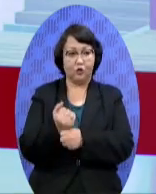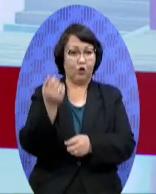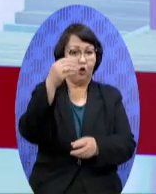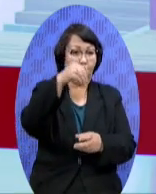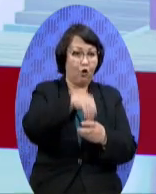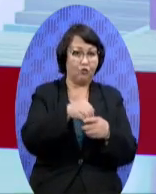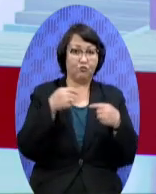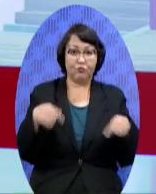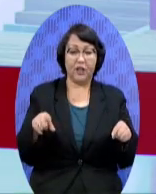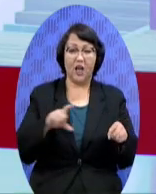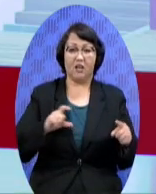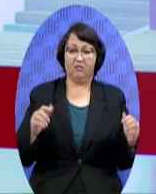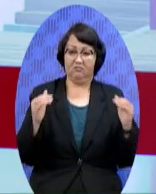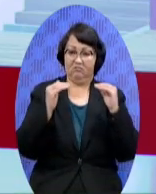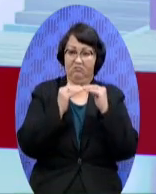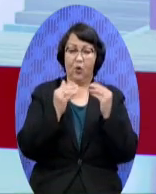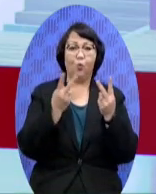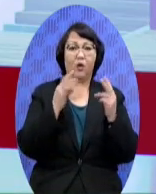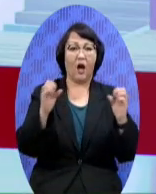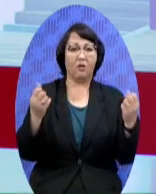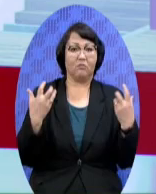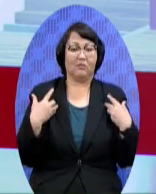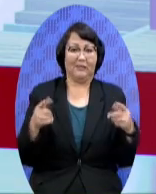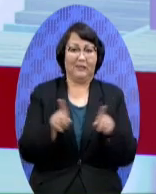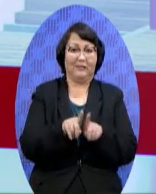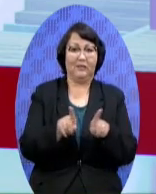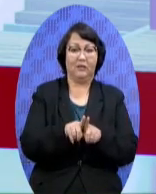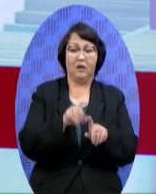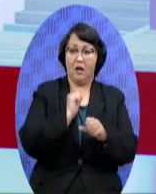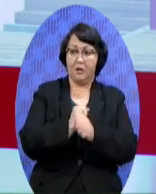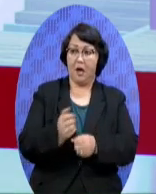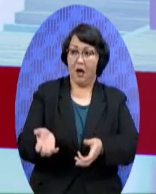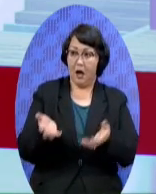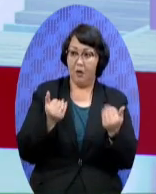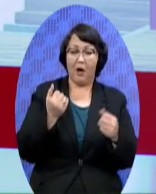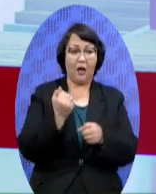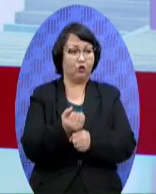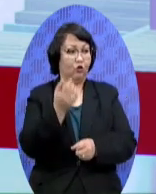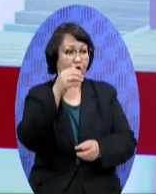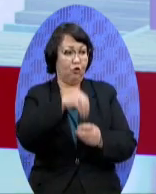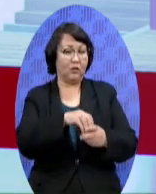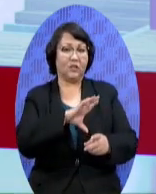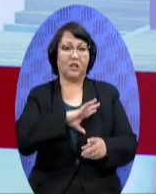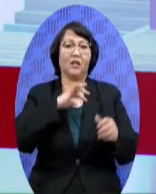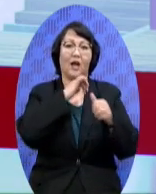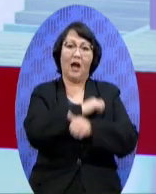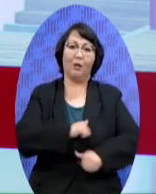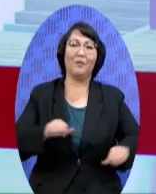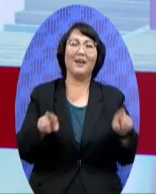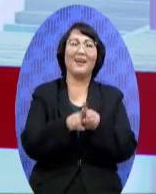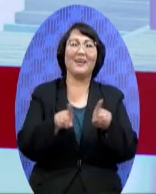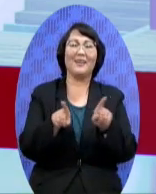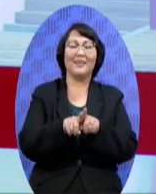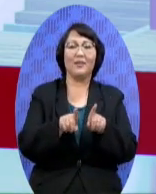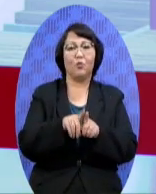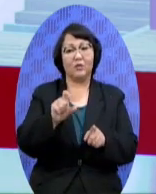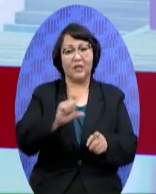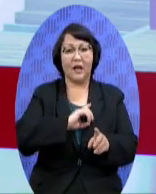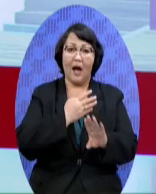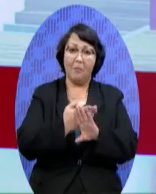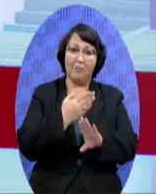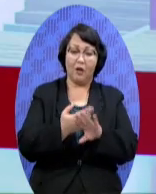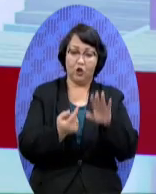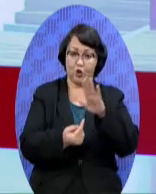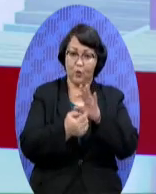ижил төвшөнд авчирчээ. Ажил давсан ажилуулсан талууд харилцсан сэтгэл ханамжтай байх хүний эрхийг хамгаалах чиглэлд илүү нарийн зохицуулалт